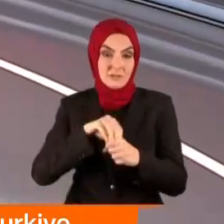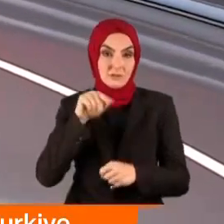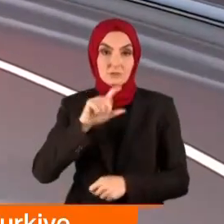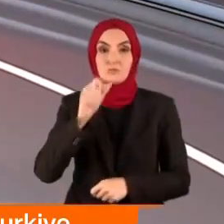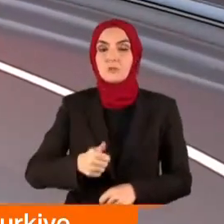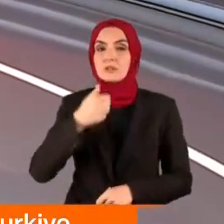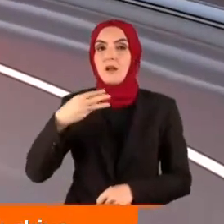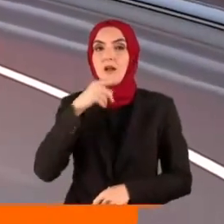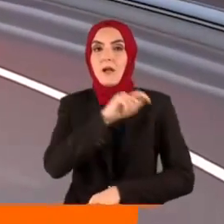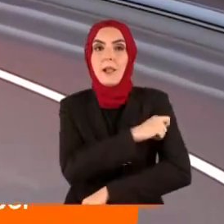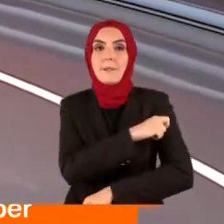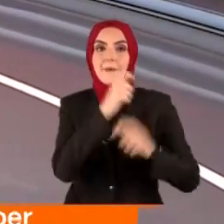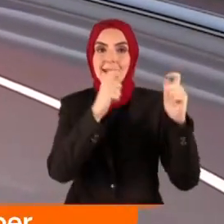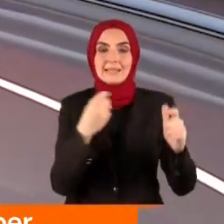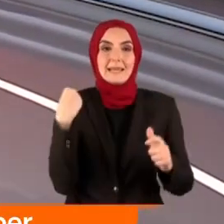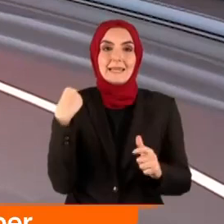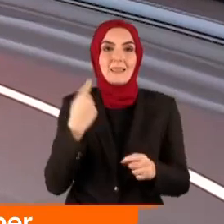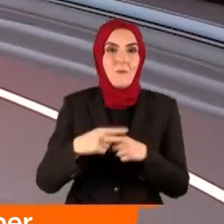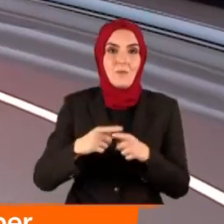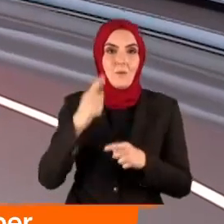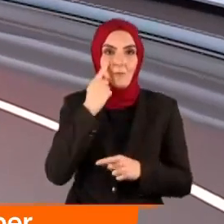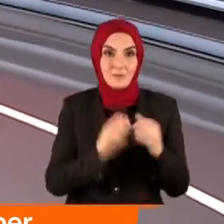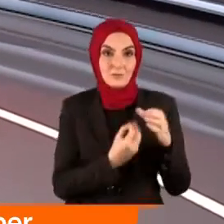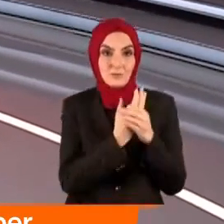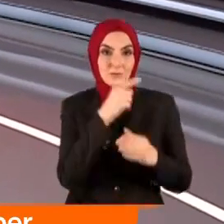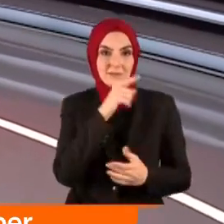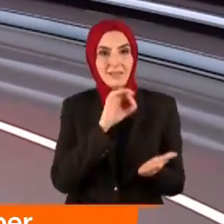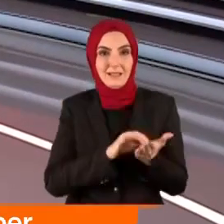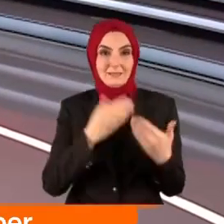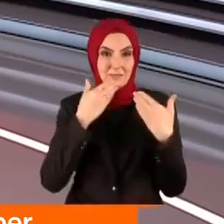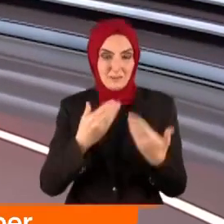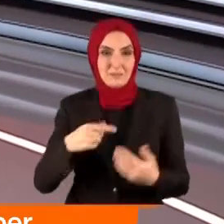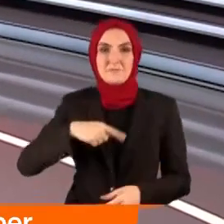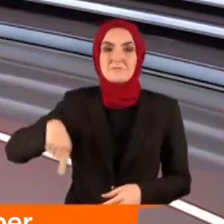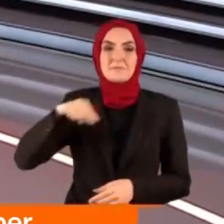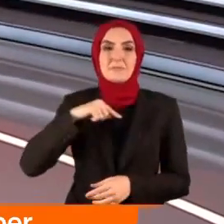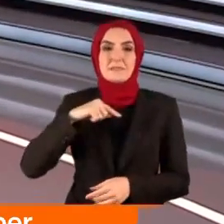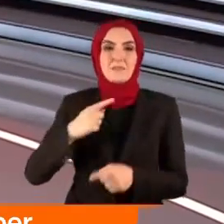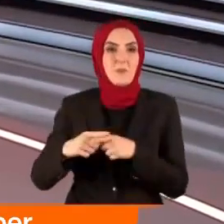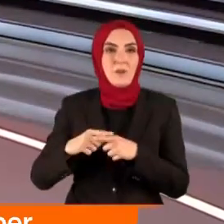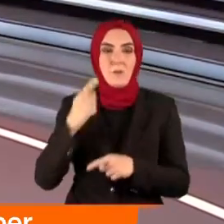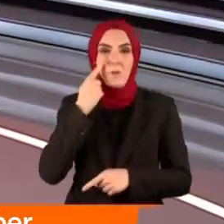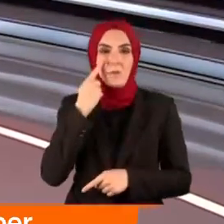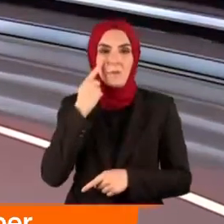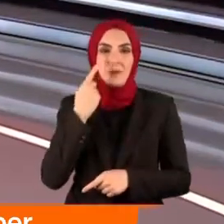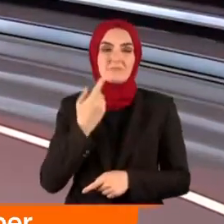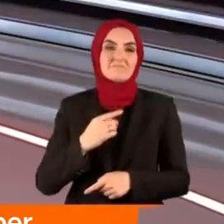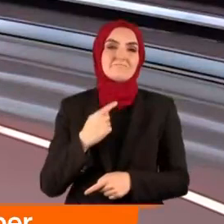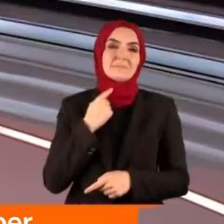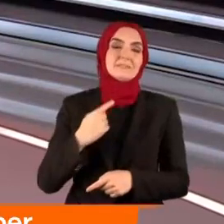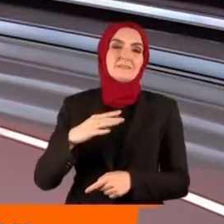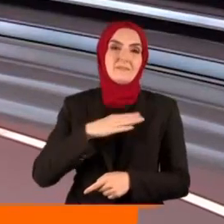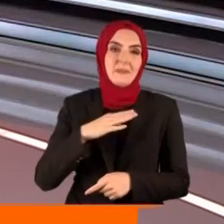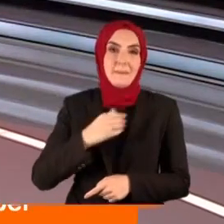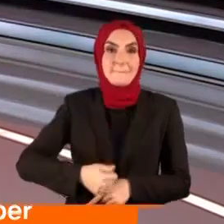yeni kurulacak koalisyon hükümetine atıfla "Biz de koalisyonlardan çok çektik, başkanlık sistemine geçtik, kurtulduk"